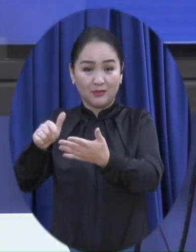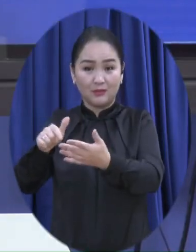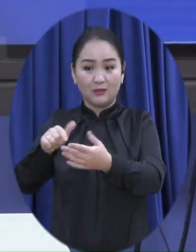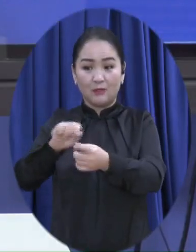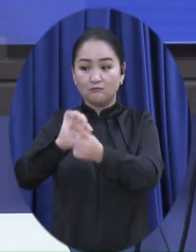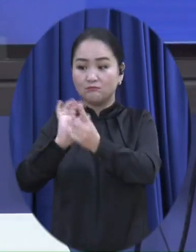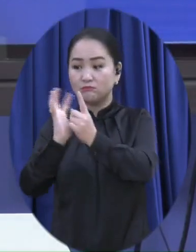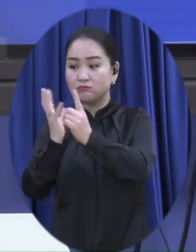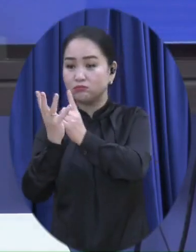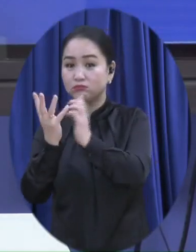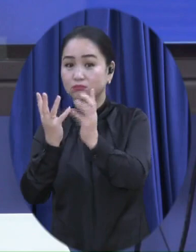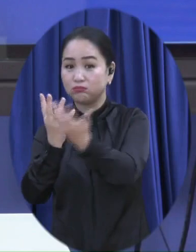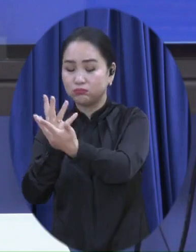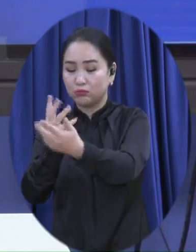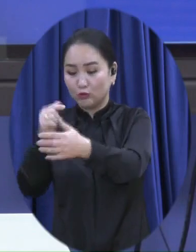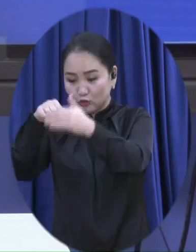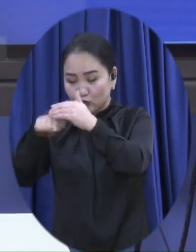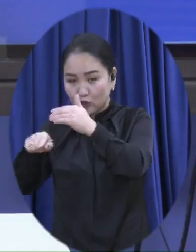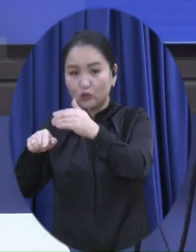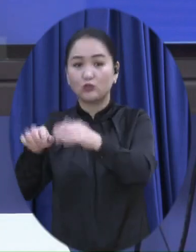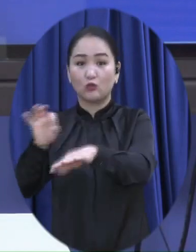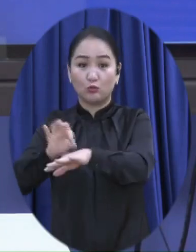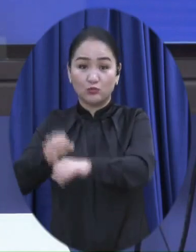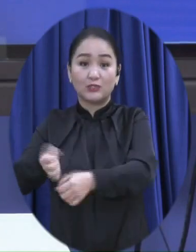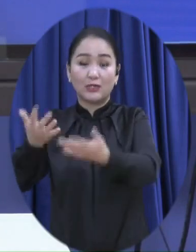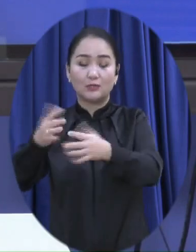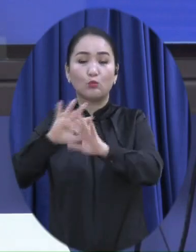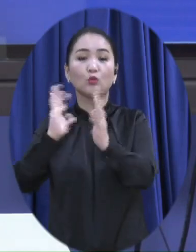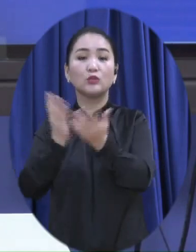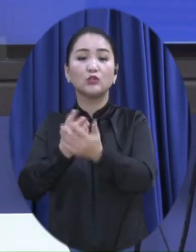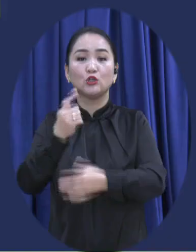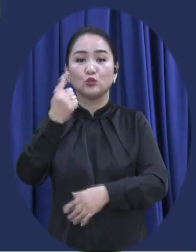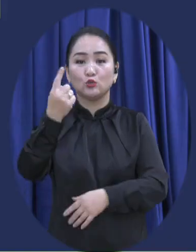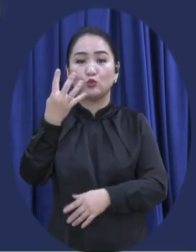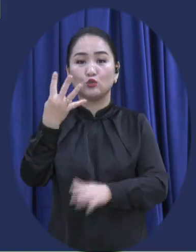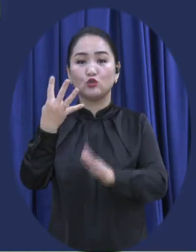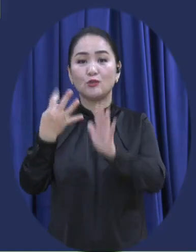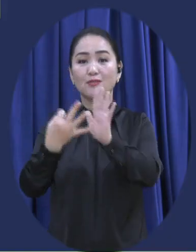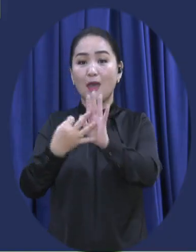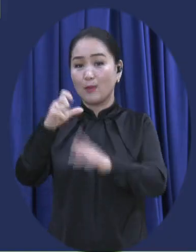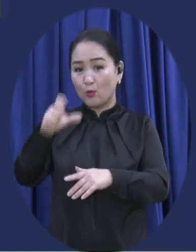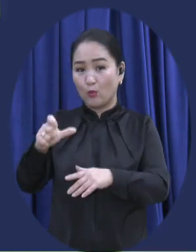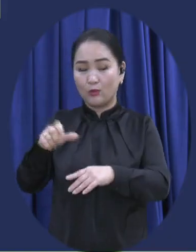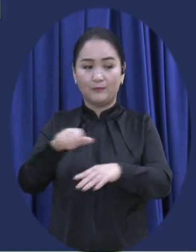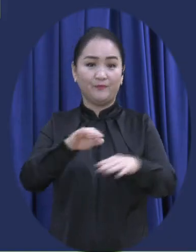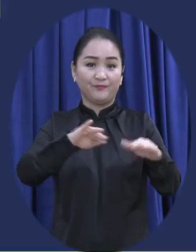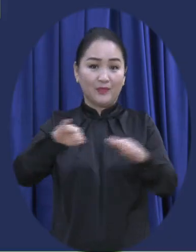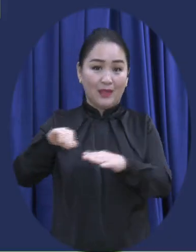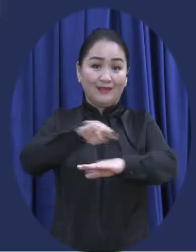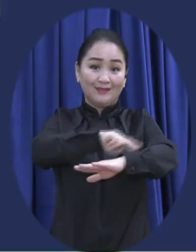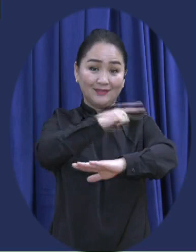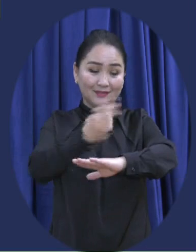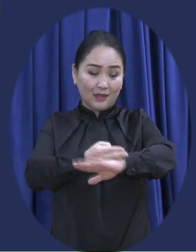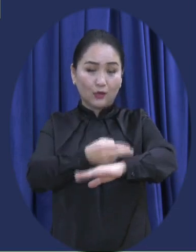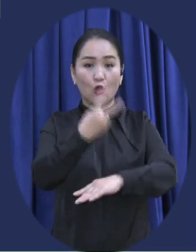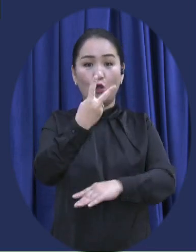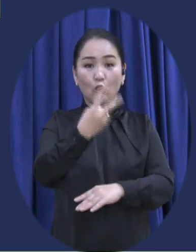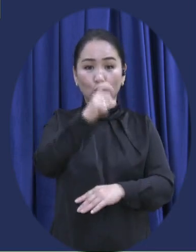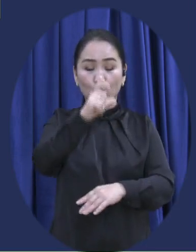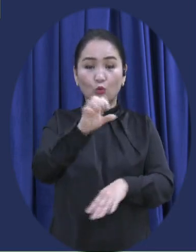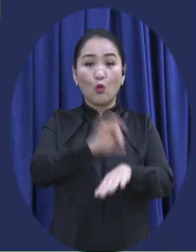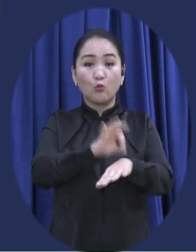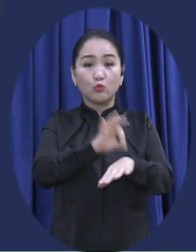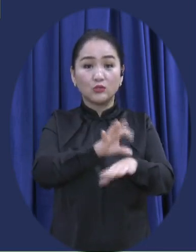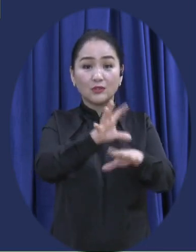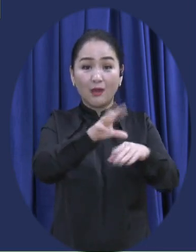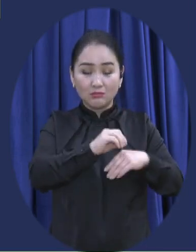гарсан. За нийт 148 тохиолдол болсон байна Сэлэнг аймагт. За Дархан уул аймагт 2 тохиолдол шинээр бүртгэгдсэн. Нийт